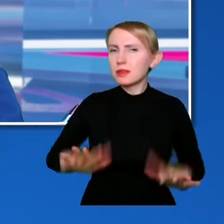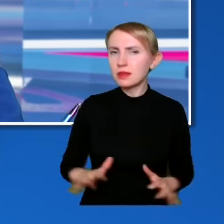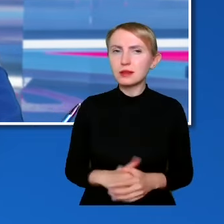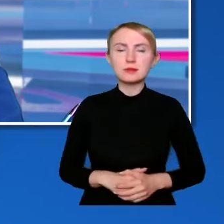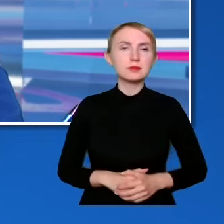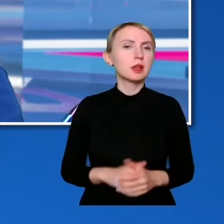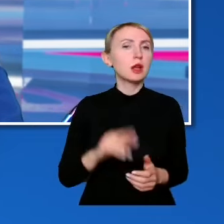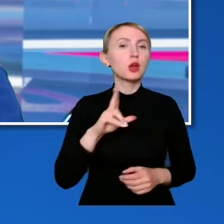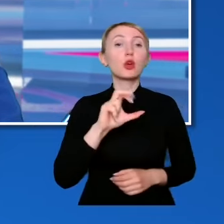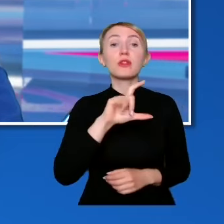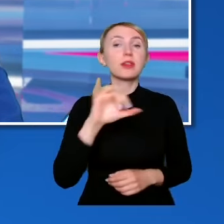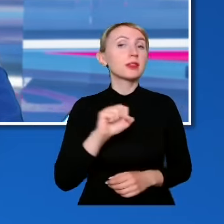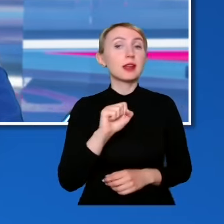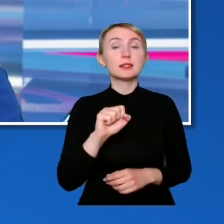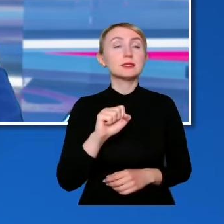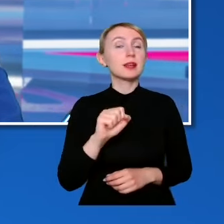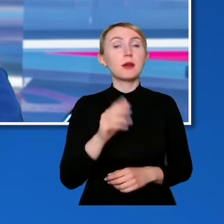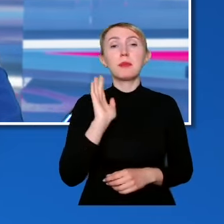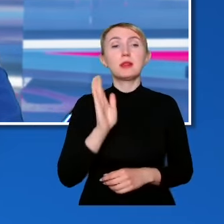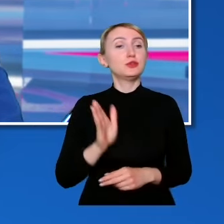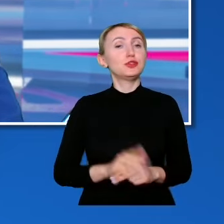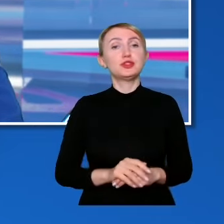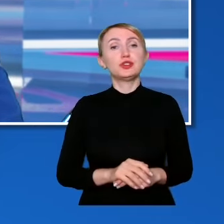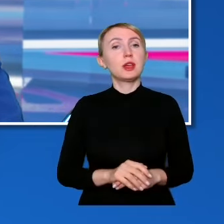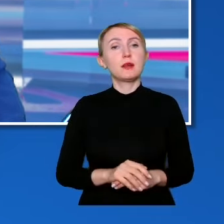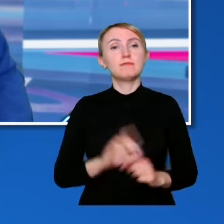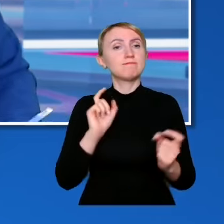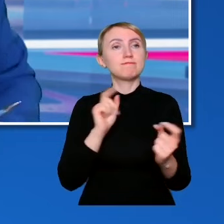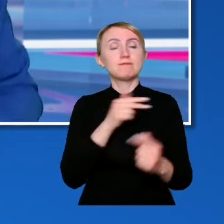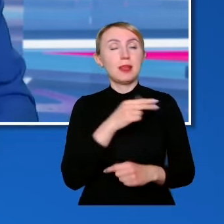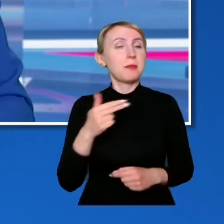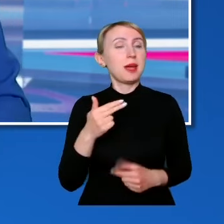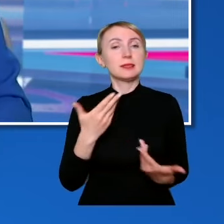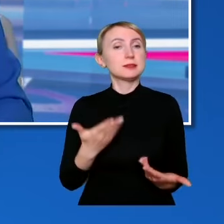Konfederacja zdecydowanie będzie tutaj ten temat zwalczać.